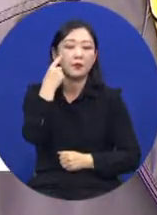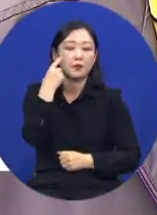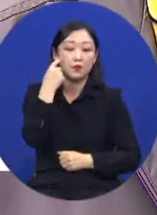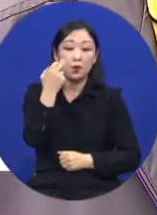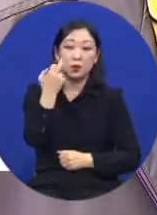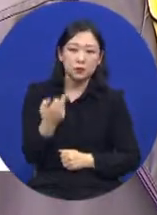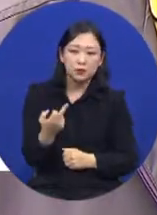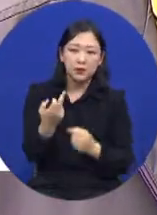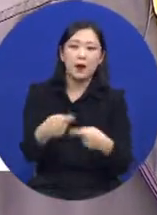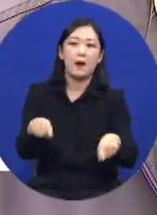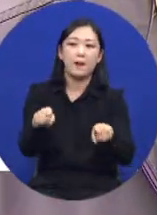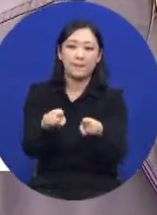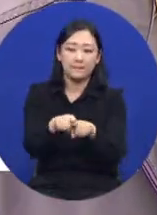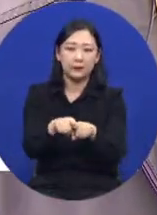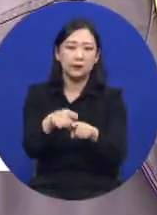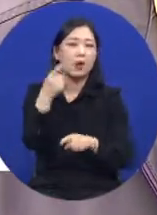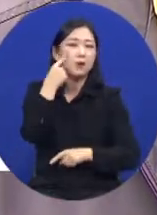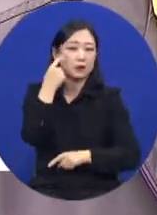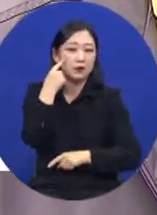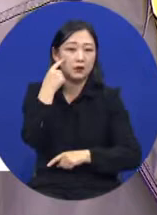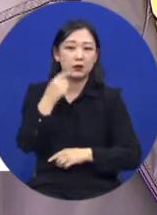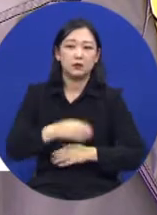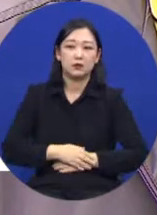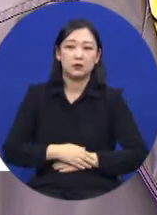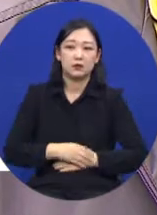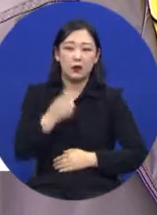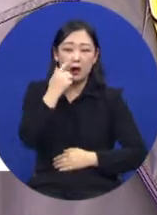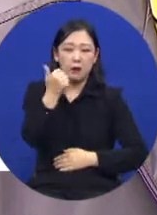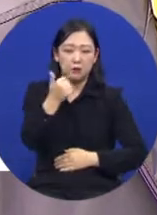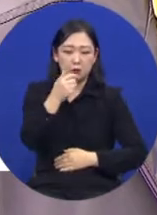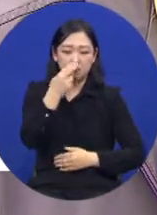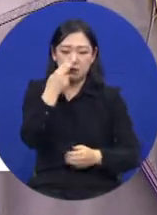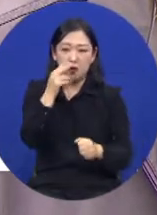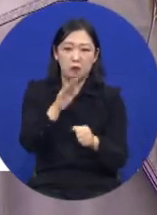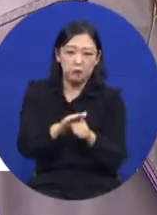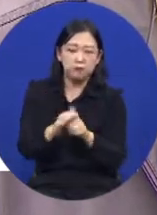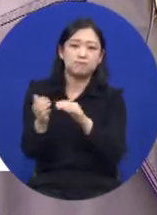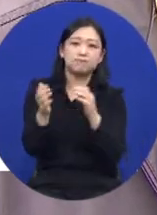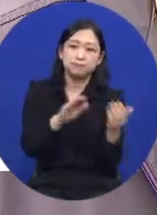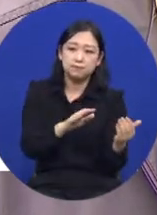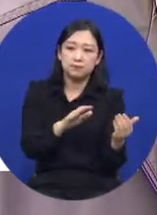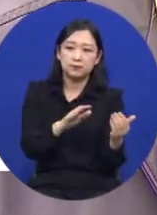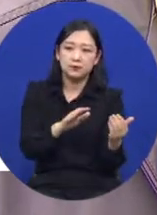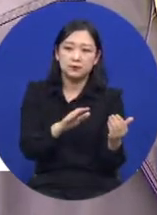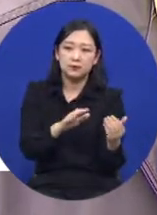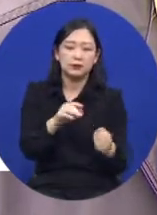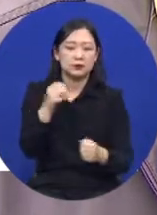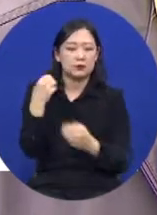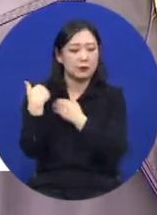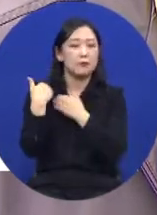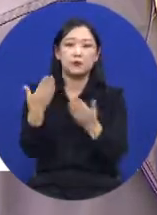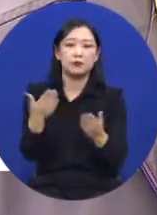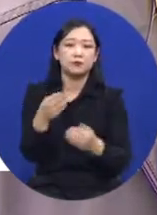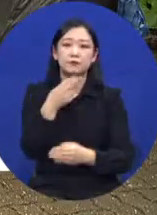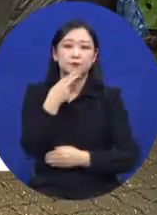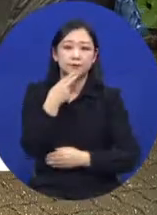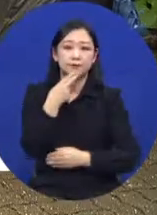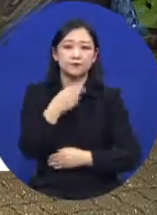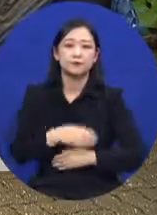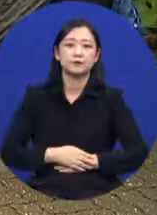동생하고 우리 해보자. 이거 아버지가 너무 억울하게 돌아가신 것을 그냥 놔둘 수 없다